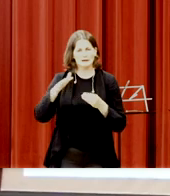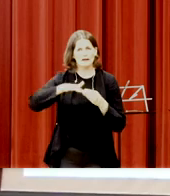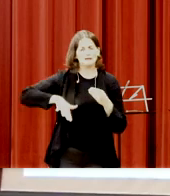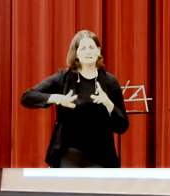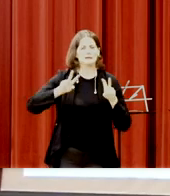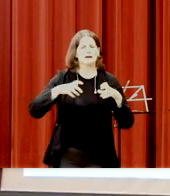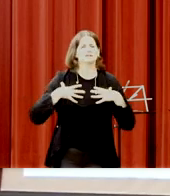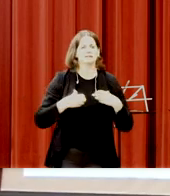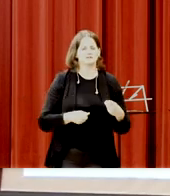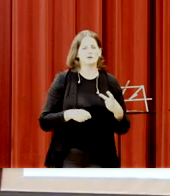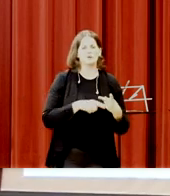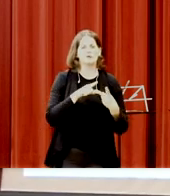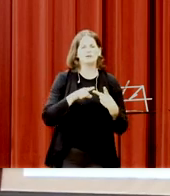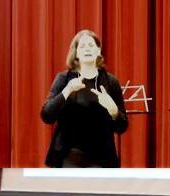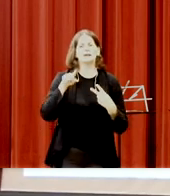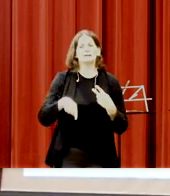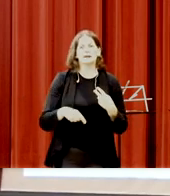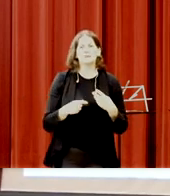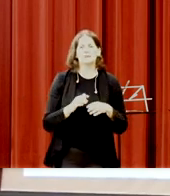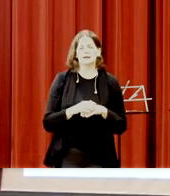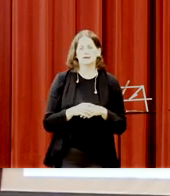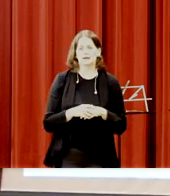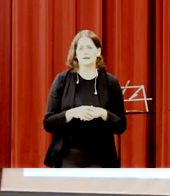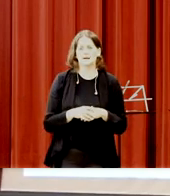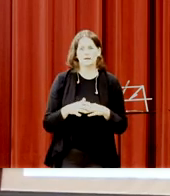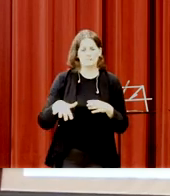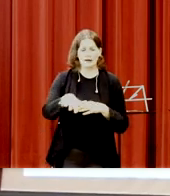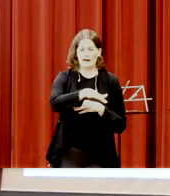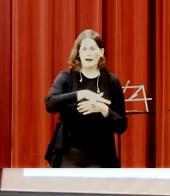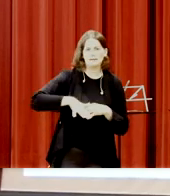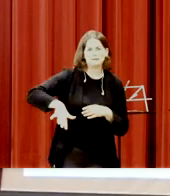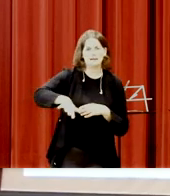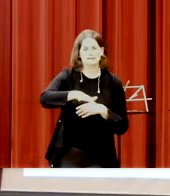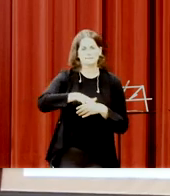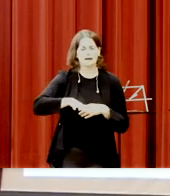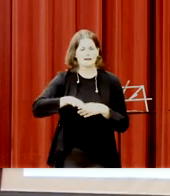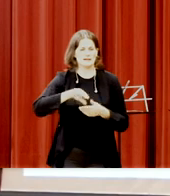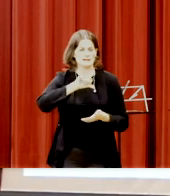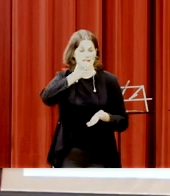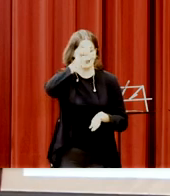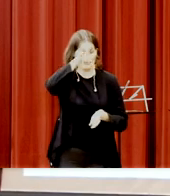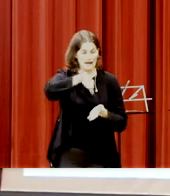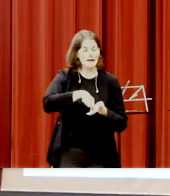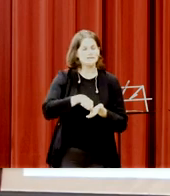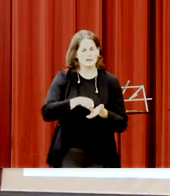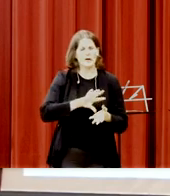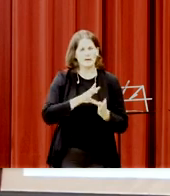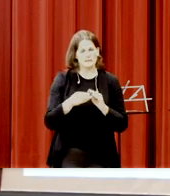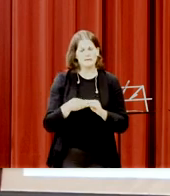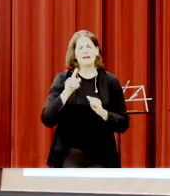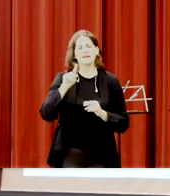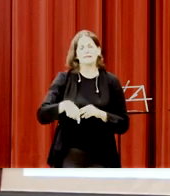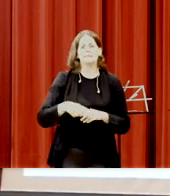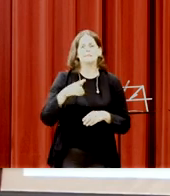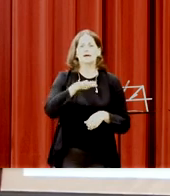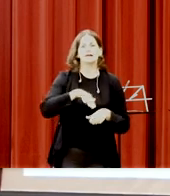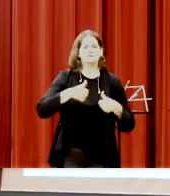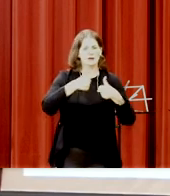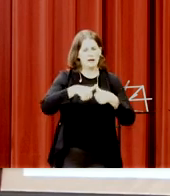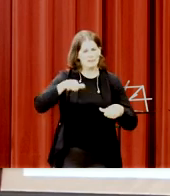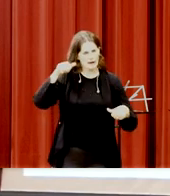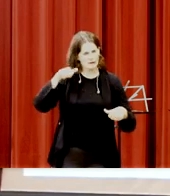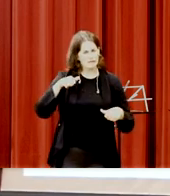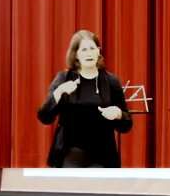a Vilafranca tenim ja la seu per poder desplegar els 4 cursos del grau